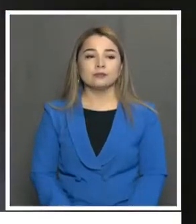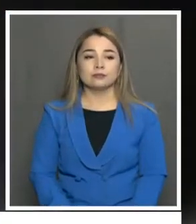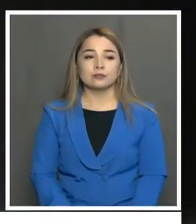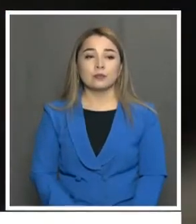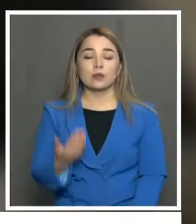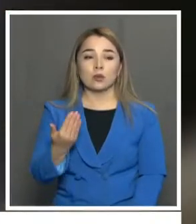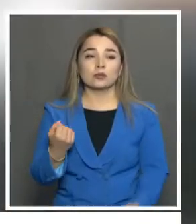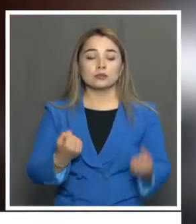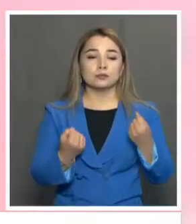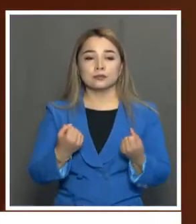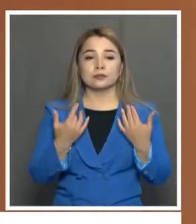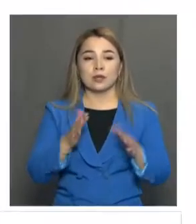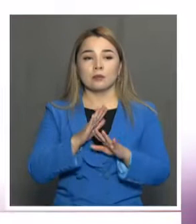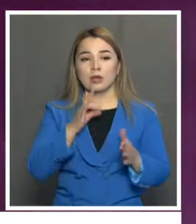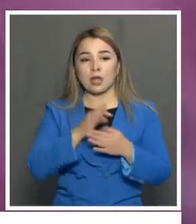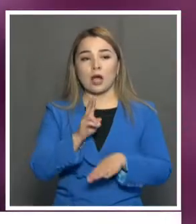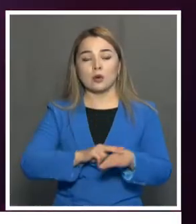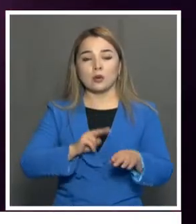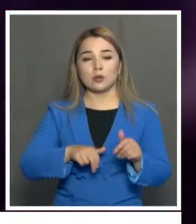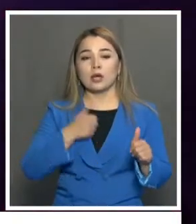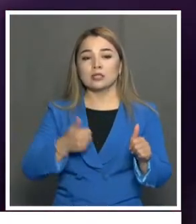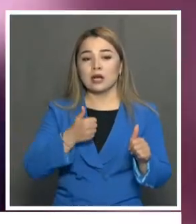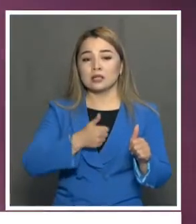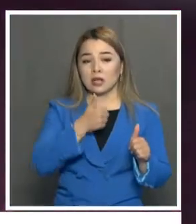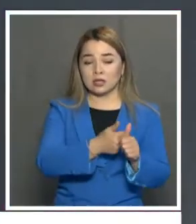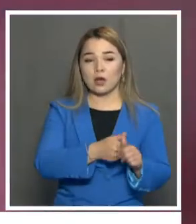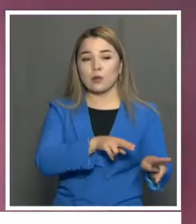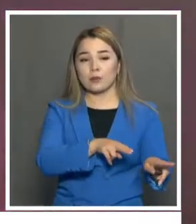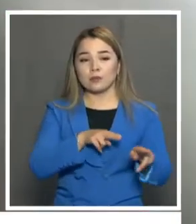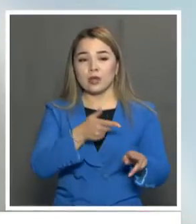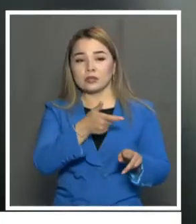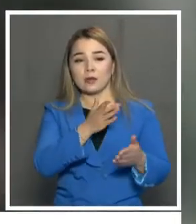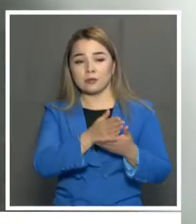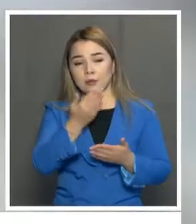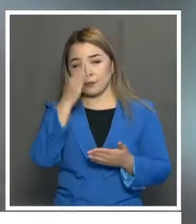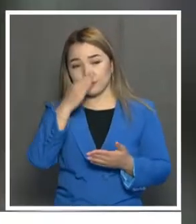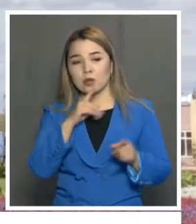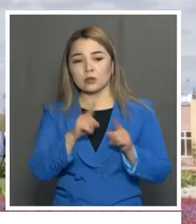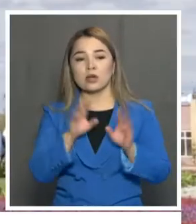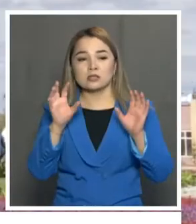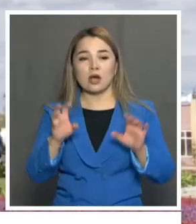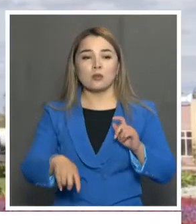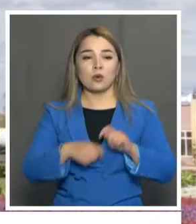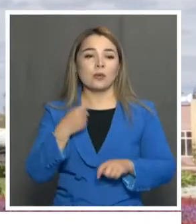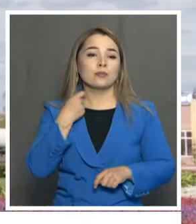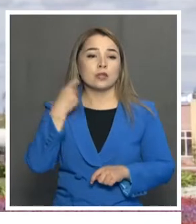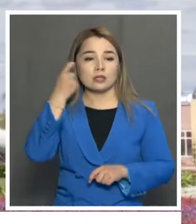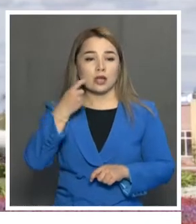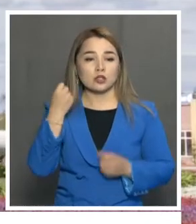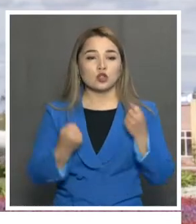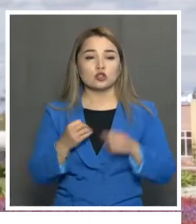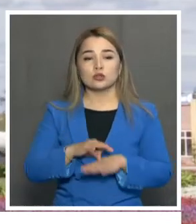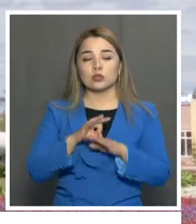Олар мінген жол талғамайтын көлікті полиция ақыры артқы дөңгелегіне оқ атып тоқтатқан еді. Баланың әкесі бұған дейін де заң бұзып, ішімдік ішіп көлік жүргізгені